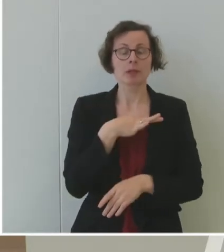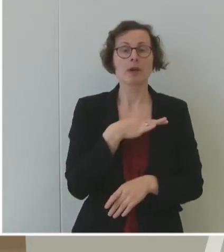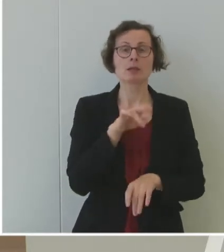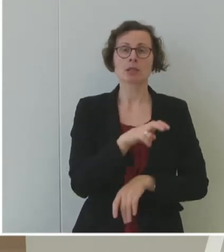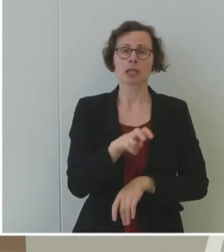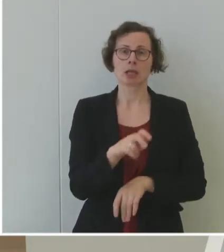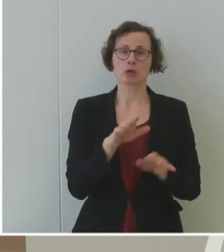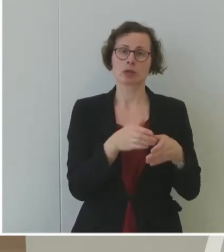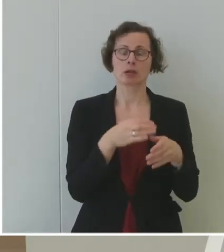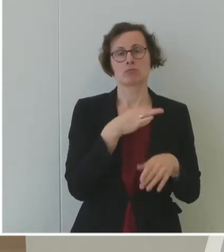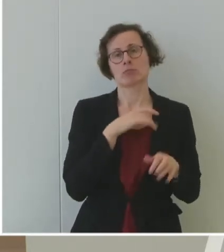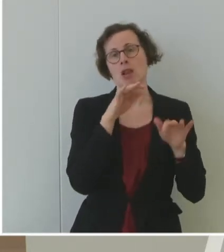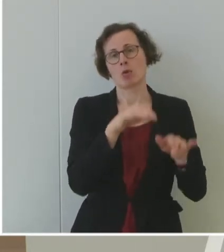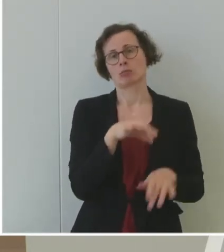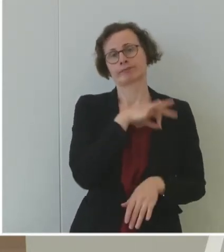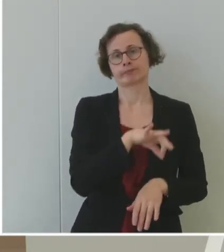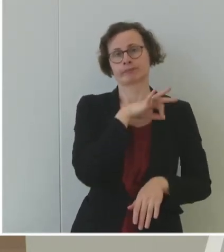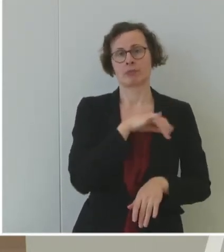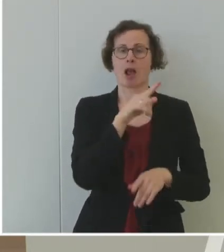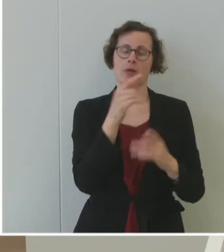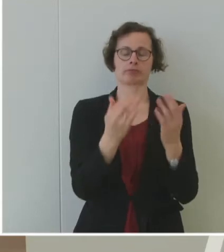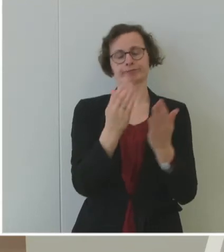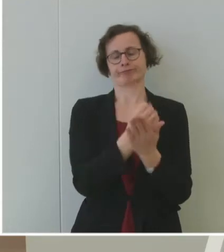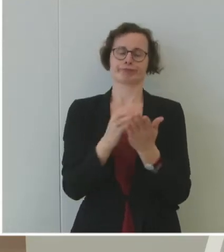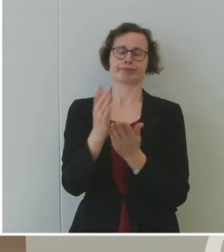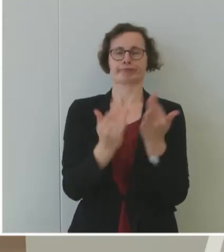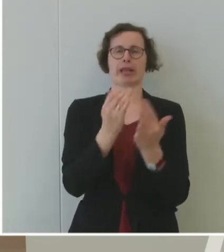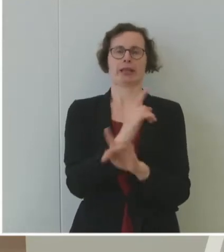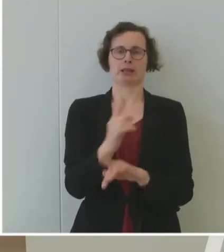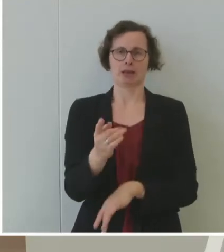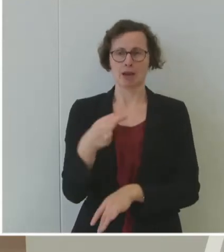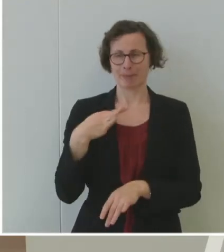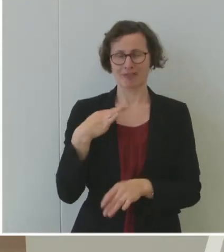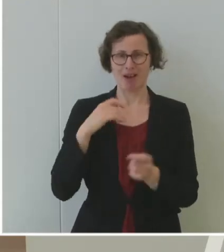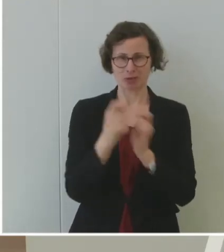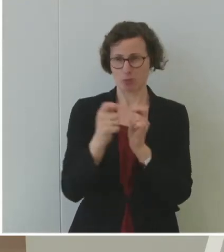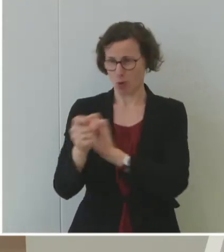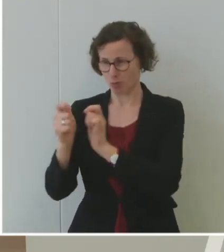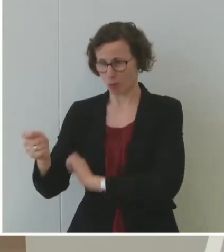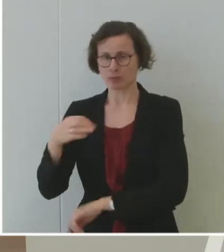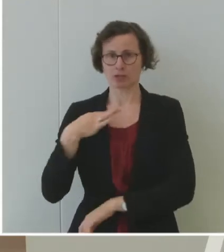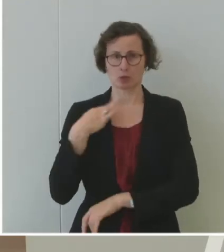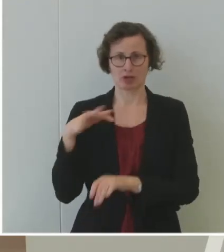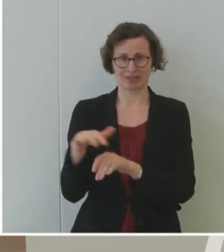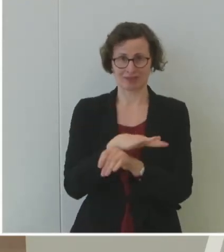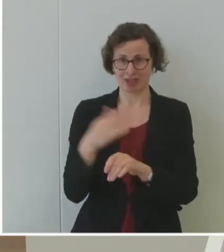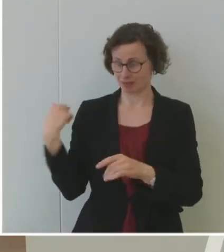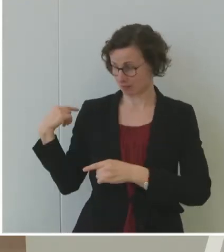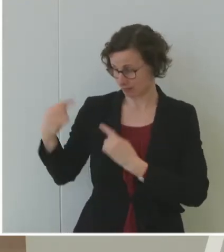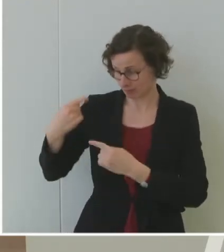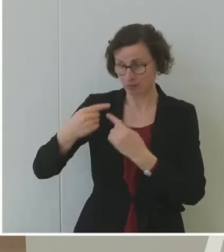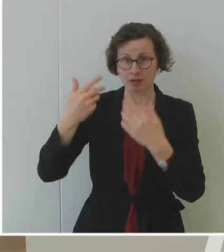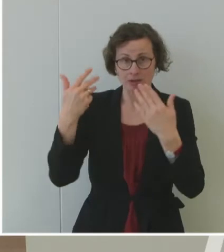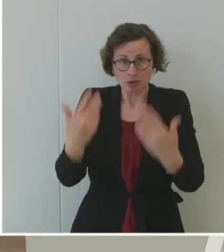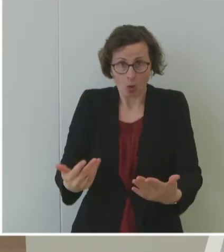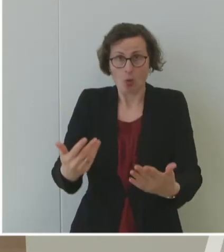Gewinne. Aber rechnet sich ja nicht, haben sie uns erzählen wollen. Die Privatisierung im Gesundheitswesen, das war, das ist und das wird auch